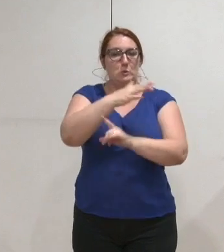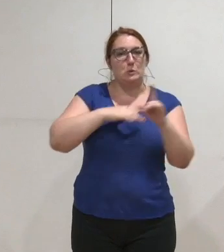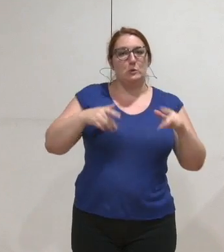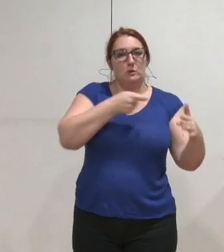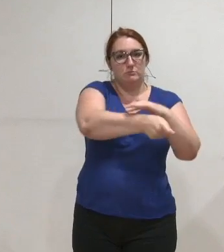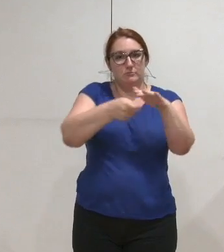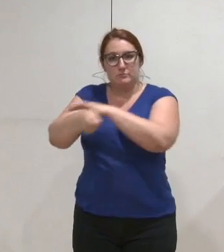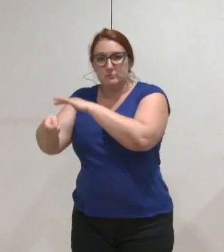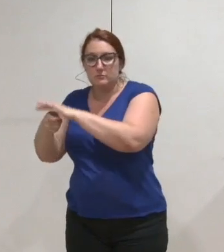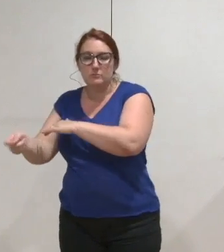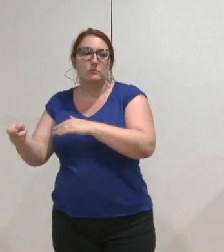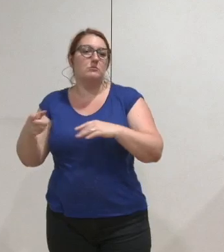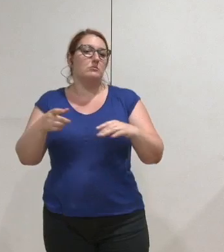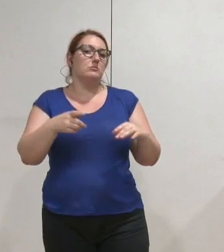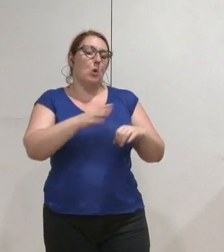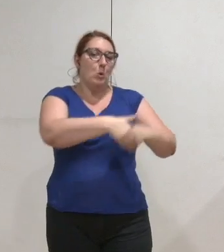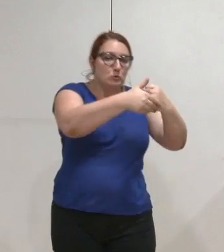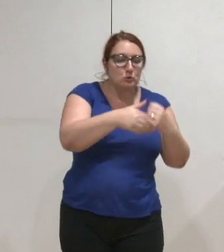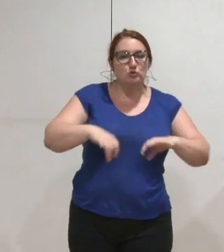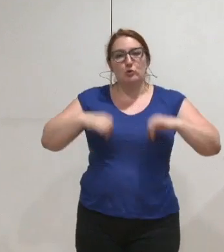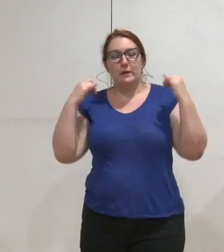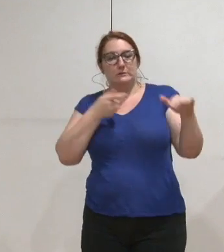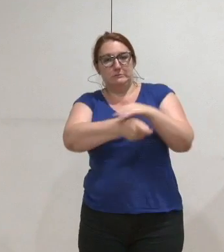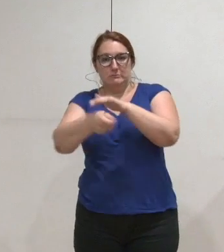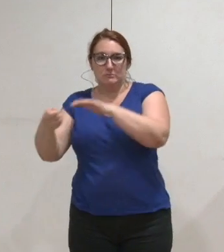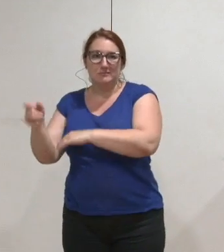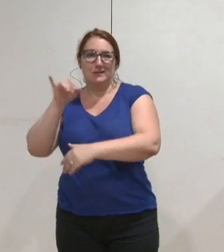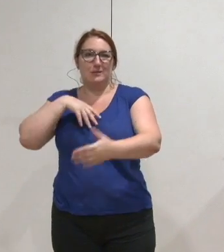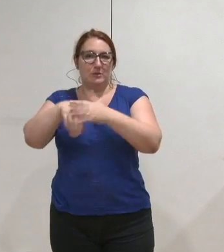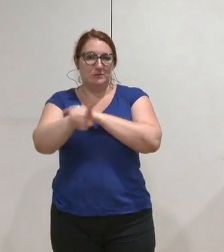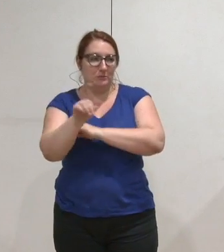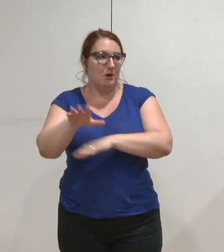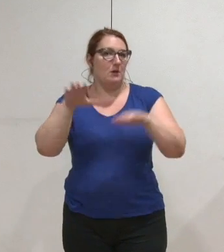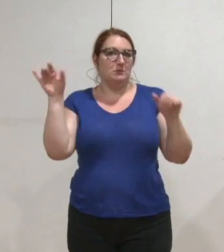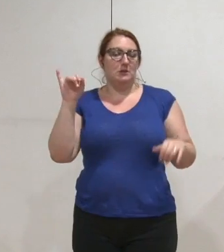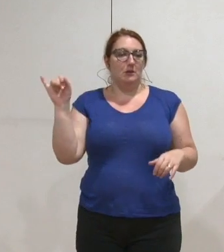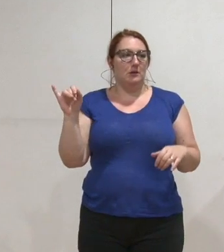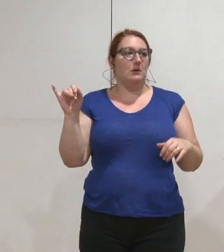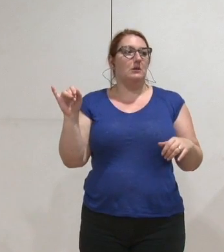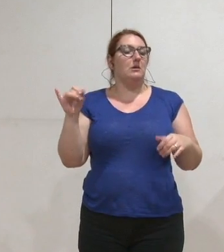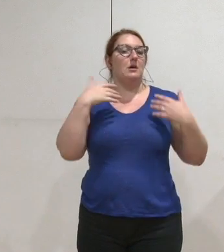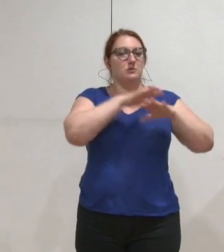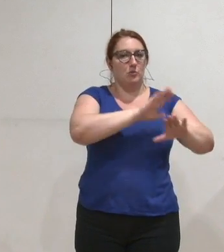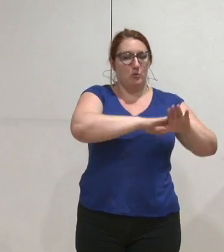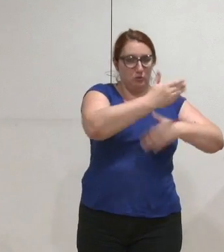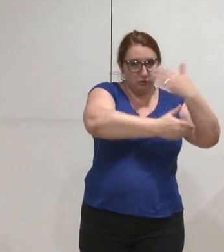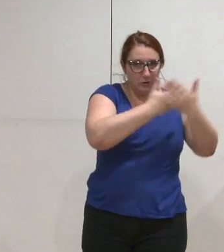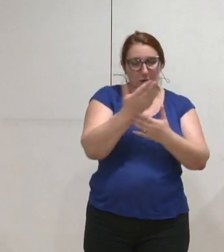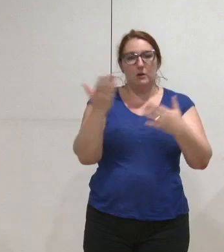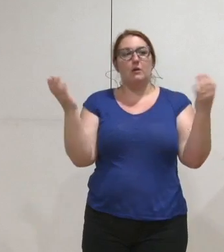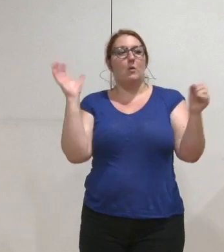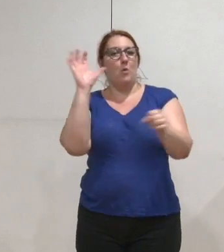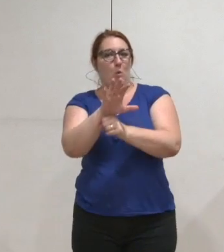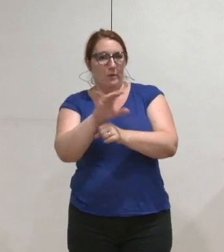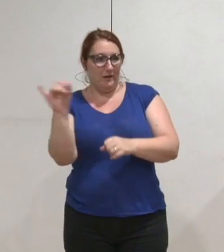association ressources association jeunesse qui ne prend pas part au vote qui s'abstient rassemblement de gauche et de progrès qui vote